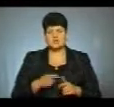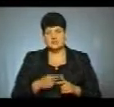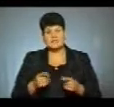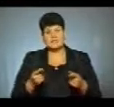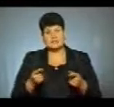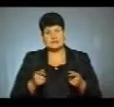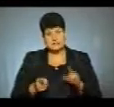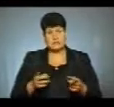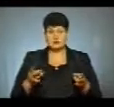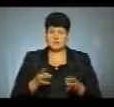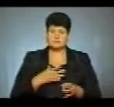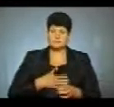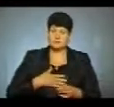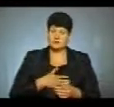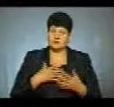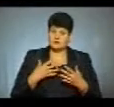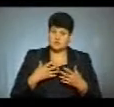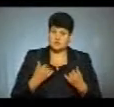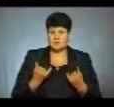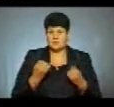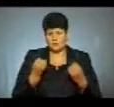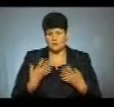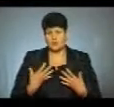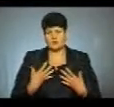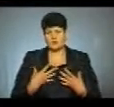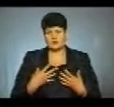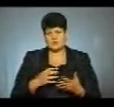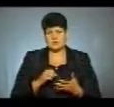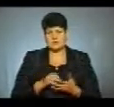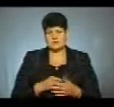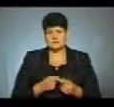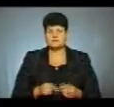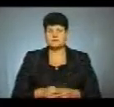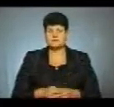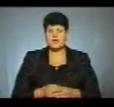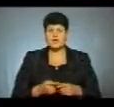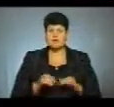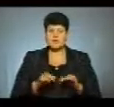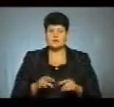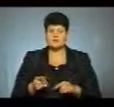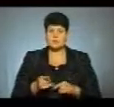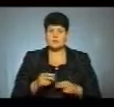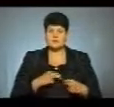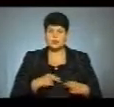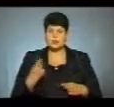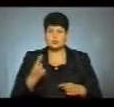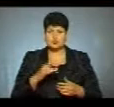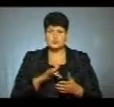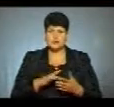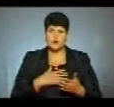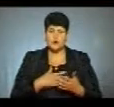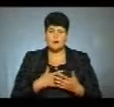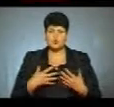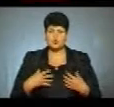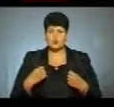треба турбуватись вже, чи просто профілактично якось займатися. Таку акцію в Тернополі працівники обласного центру